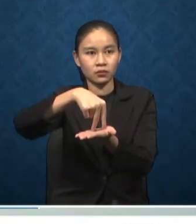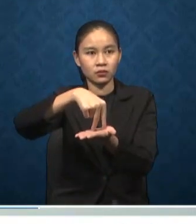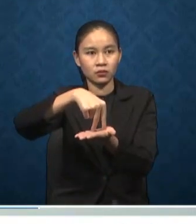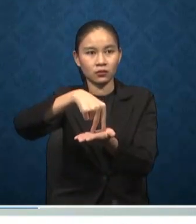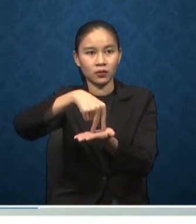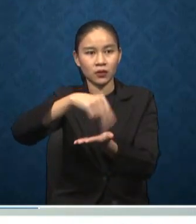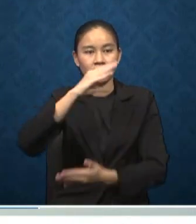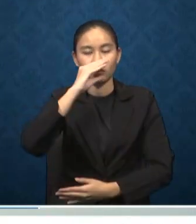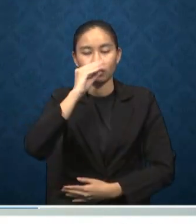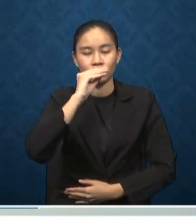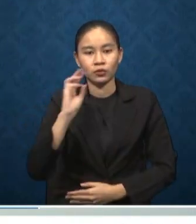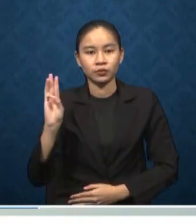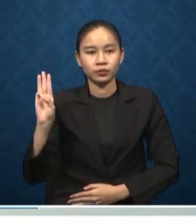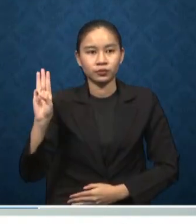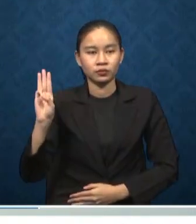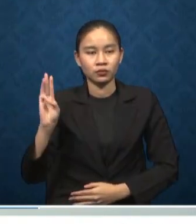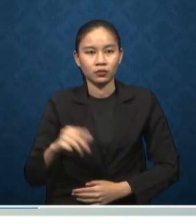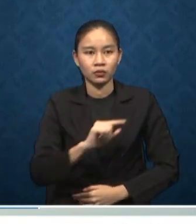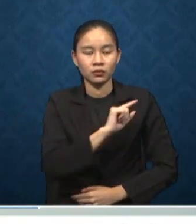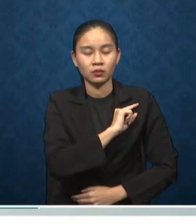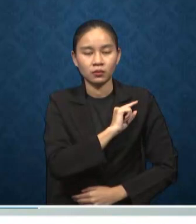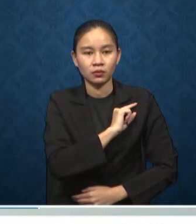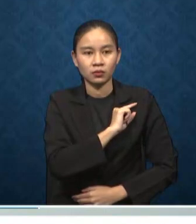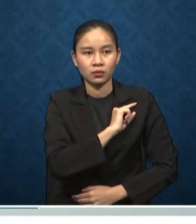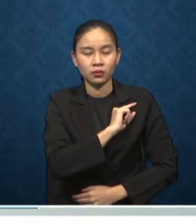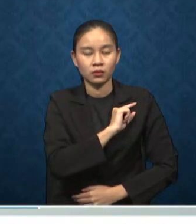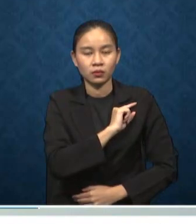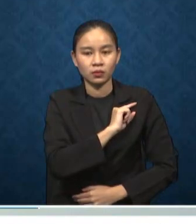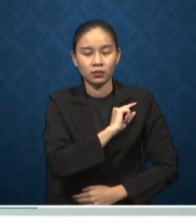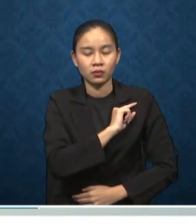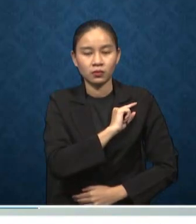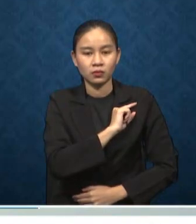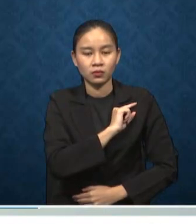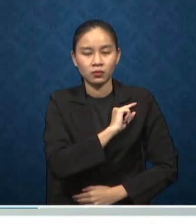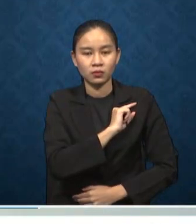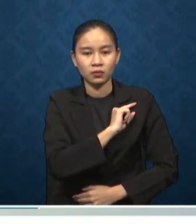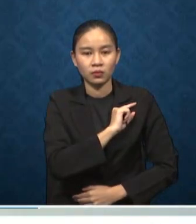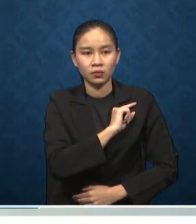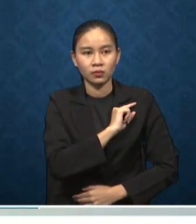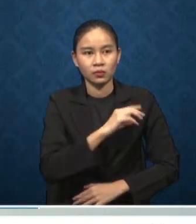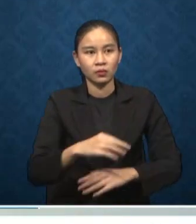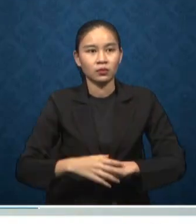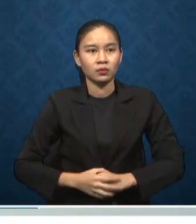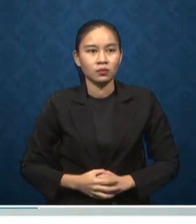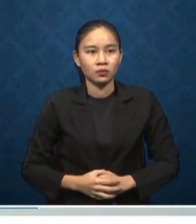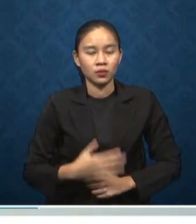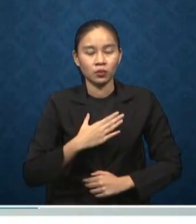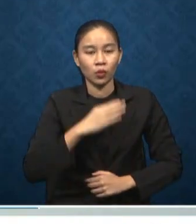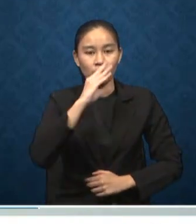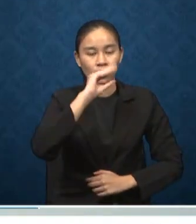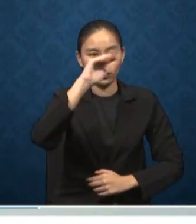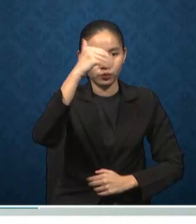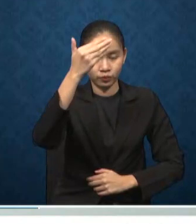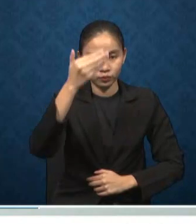คำปฏิญาณตนก่อนเข้ารับหน้าที่ตามมาตรา 115ของรัฐธรรมนูญตามที่ผมจะกล่าวนำ